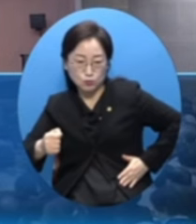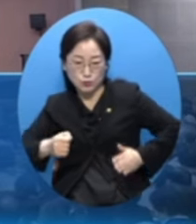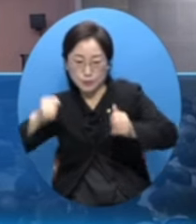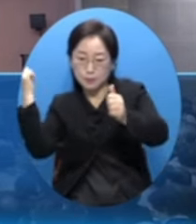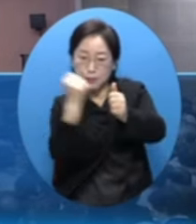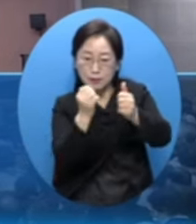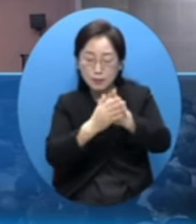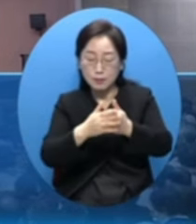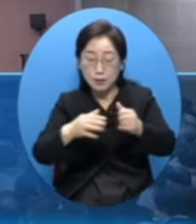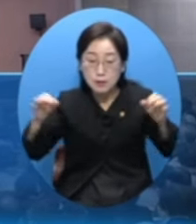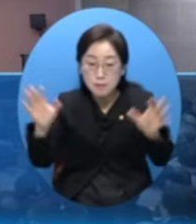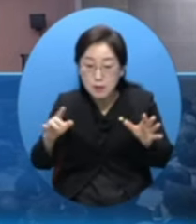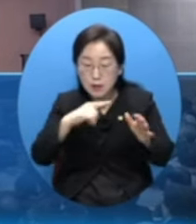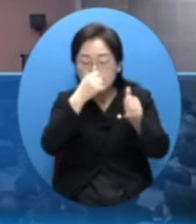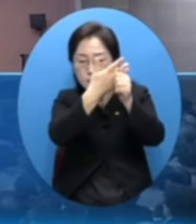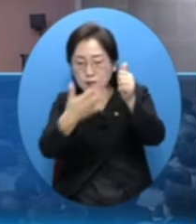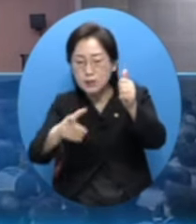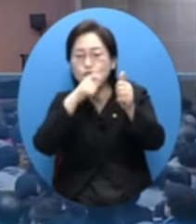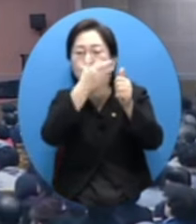피와 물이